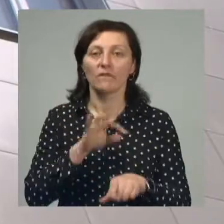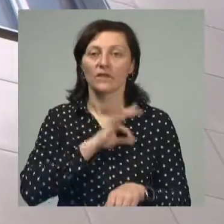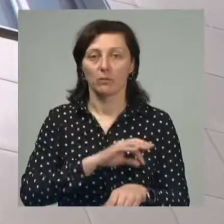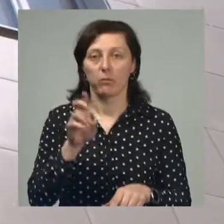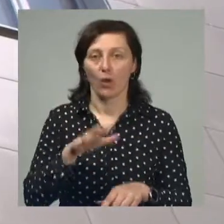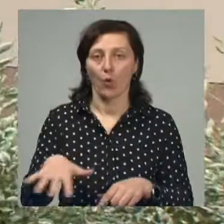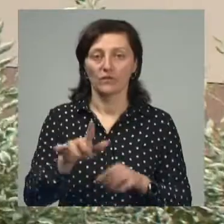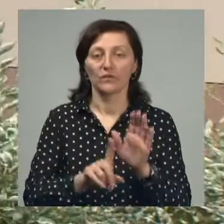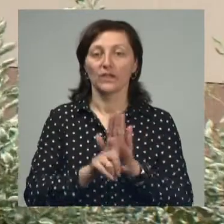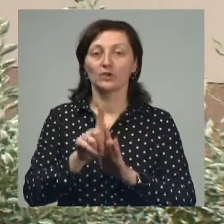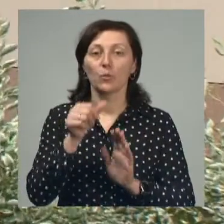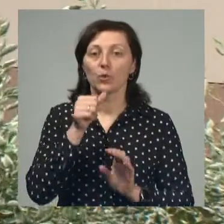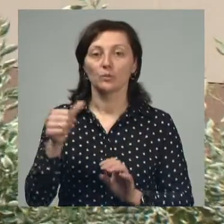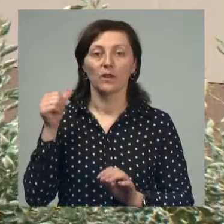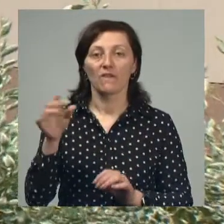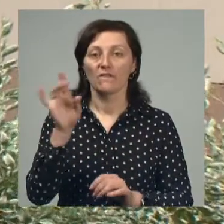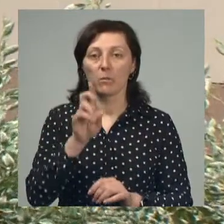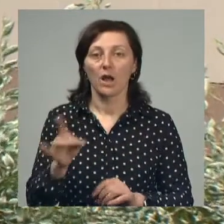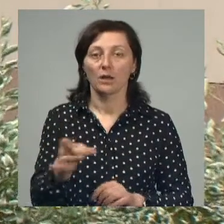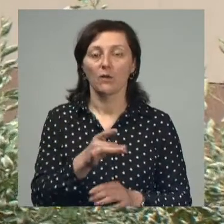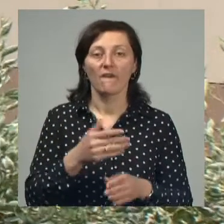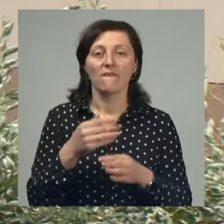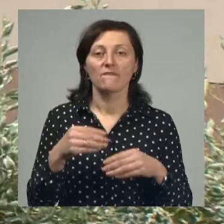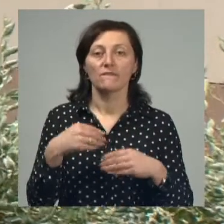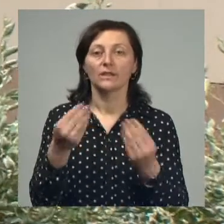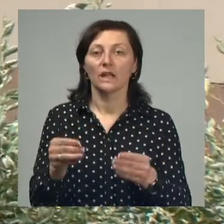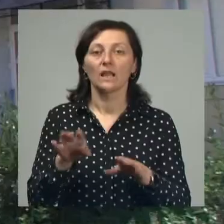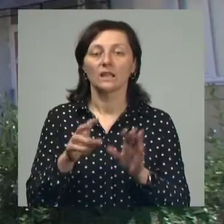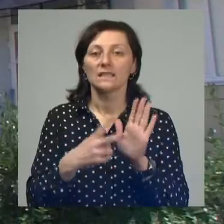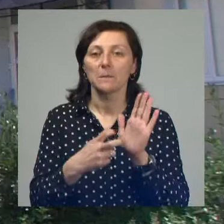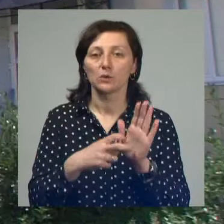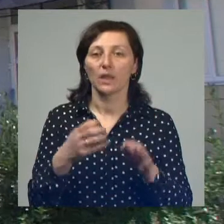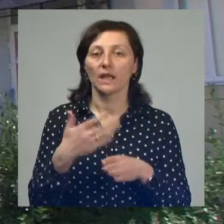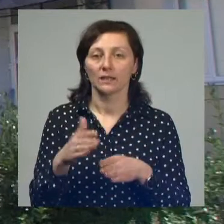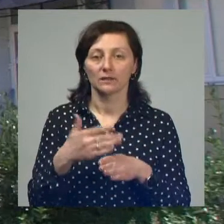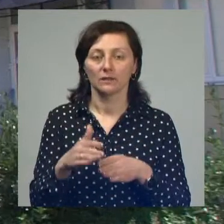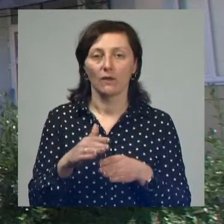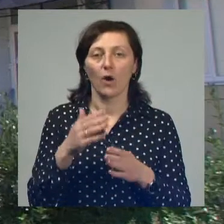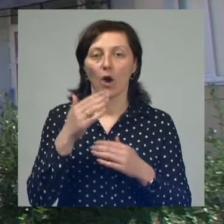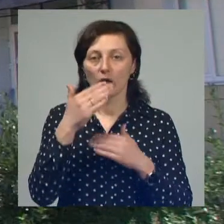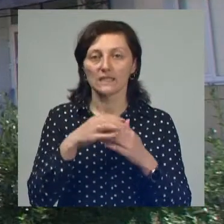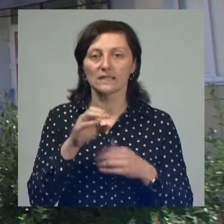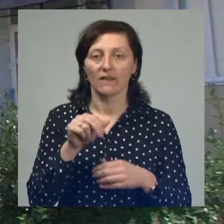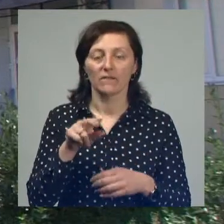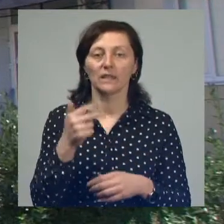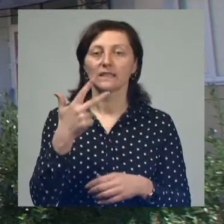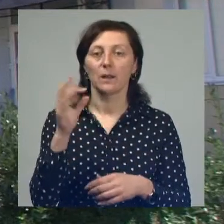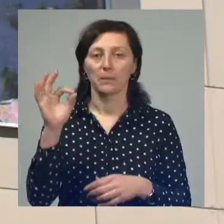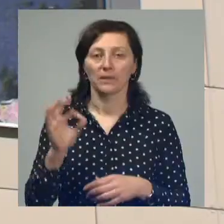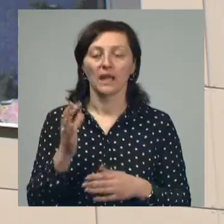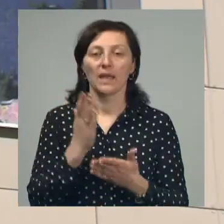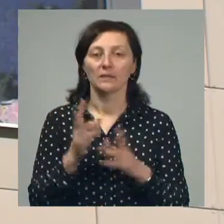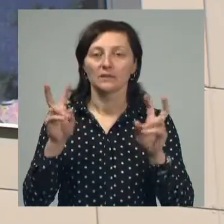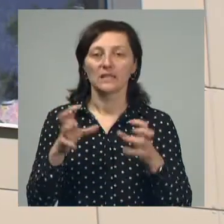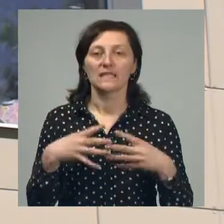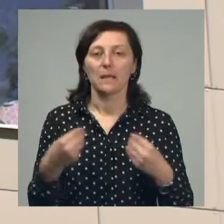сначала прошлого года в регионе выдали более 700 таких кредитов поставки до трёх процентов есть еще семейная ипотека под